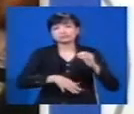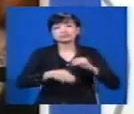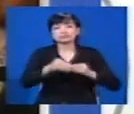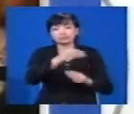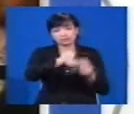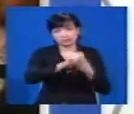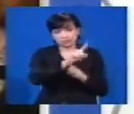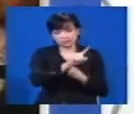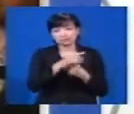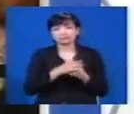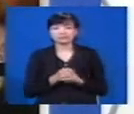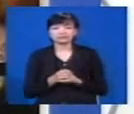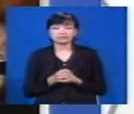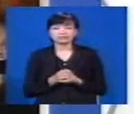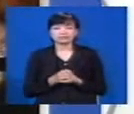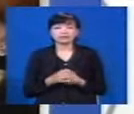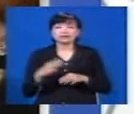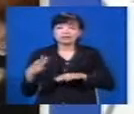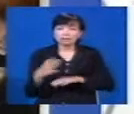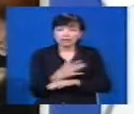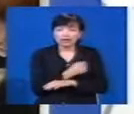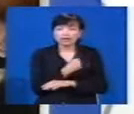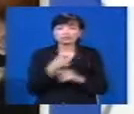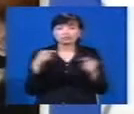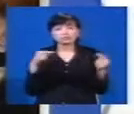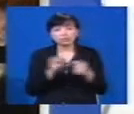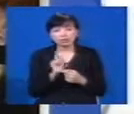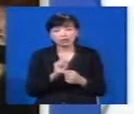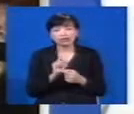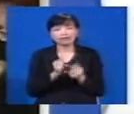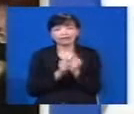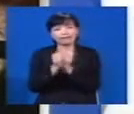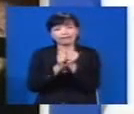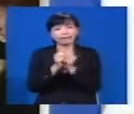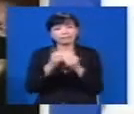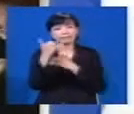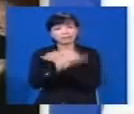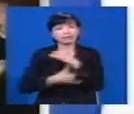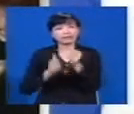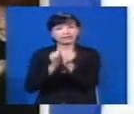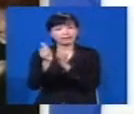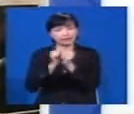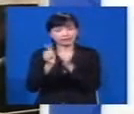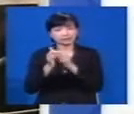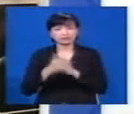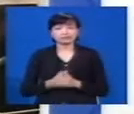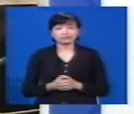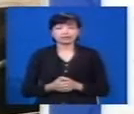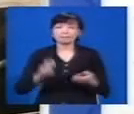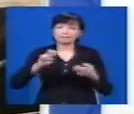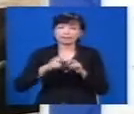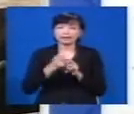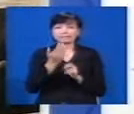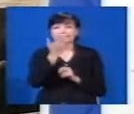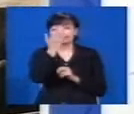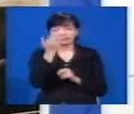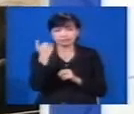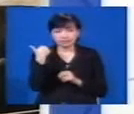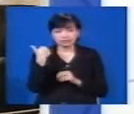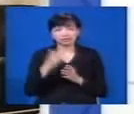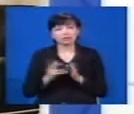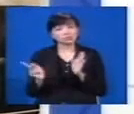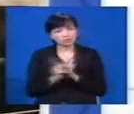ของ อำนาจในการขีดความสามารถการแข่งขันของประเทศหรือประเด็นในเรื่องของปัญหาเฉพาะหน้าในข้อจำกัด